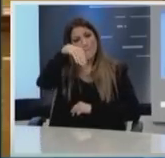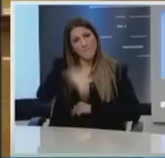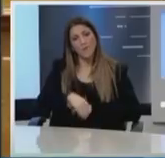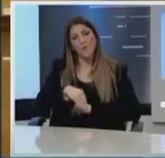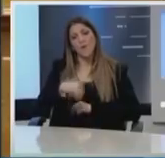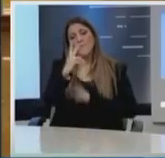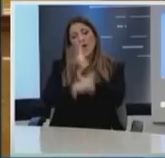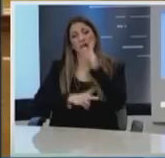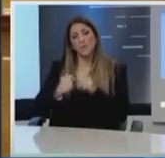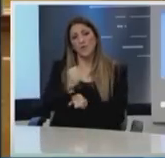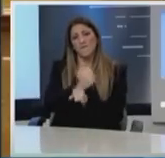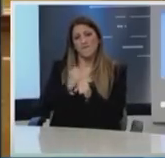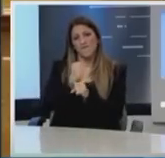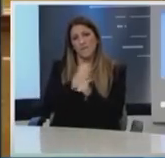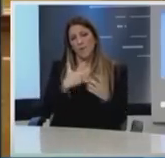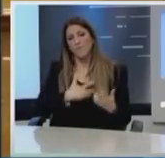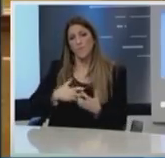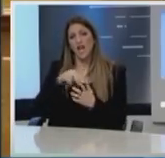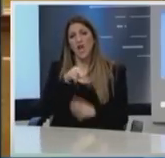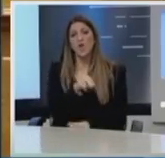Οβάρτης? Και γιατί θέλει να το κουκουλώσουμε?